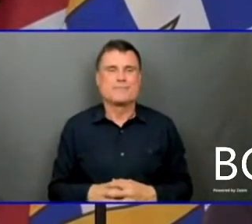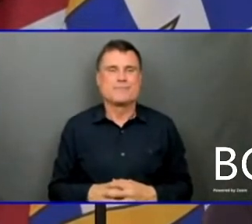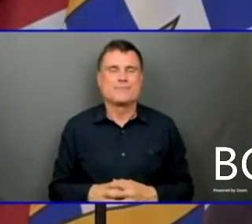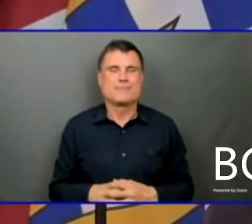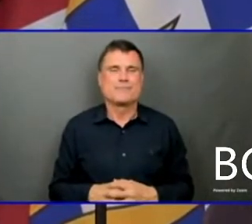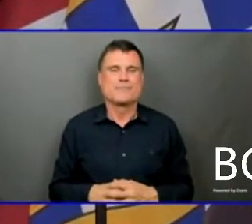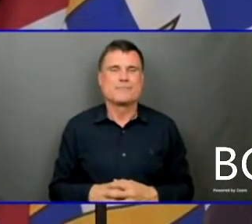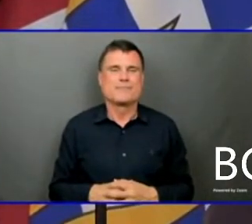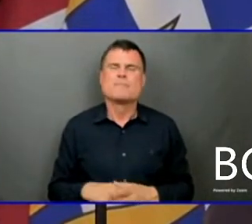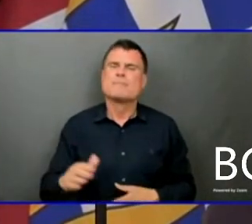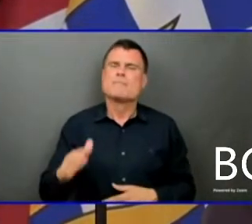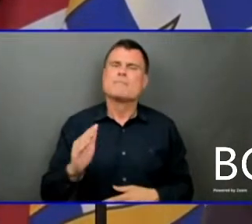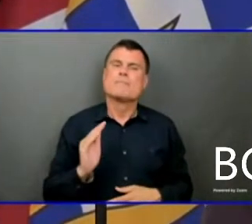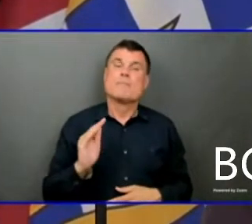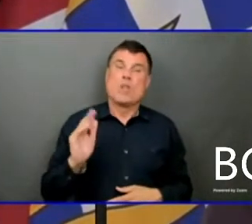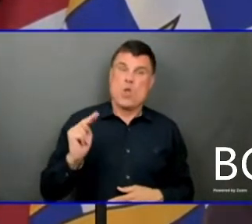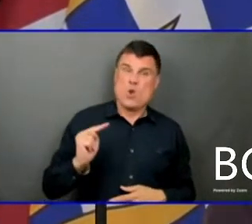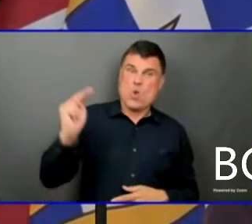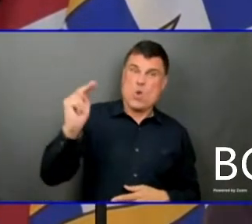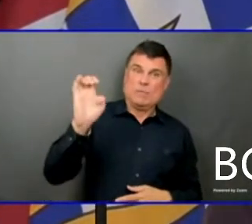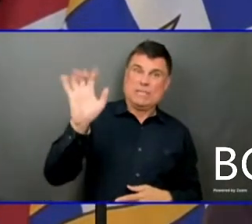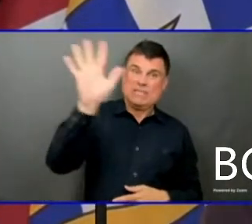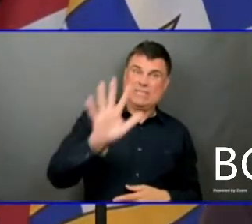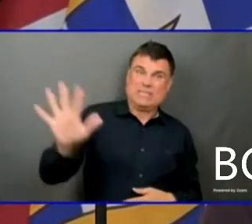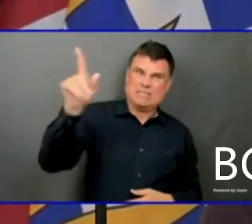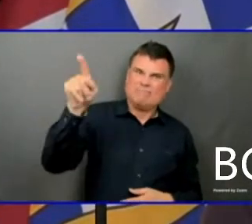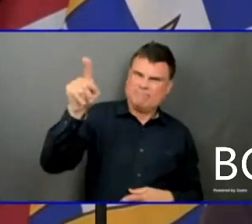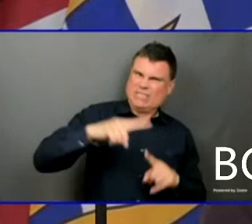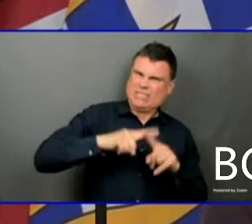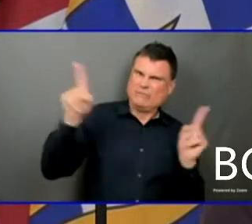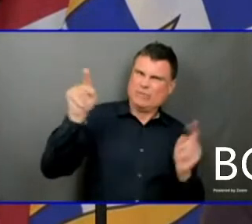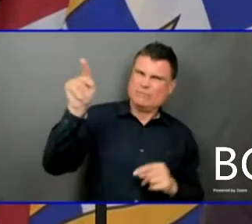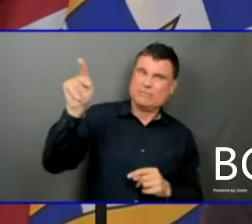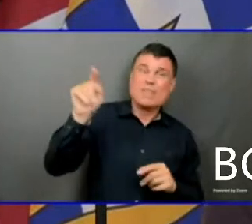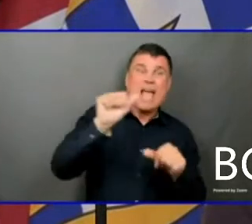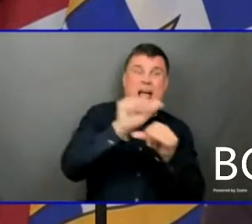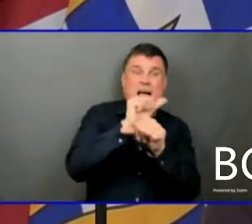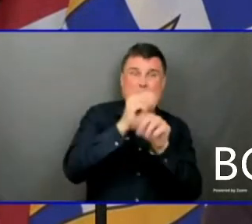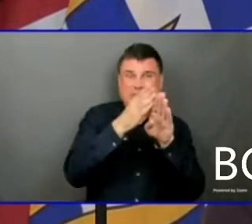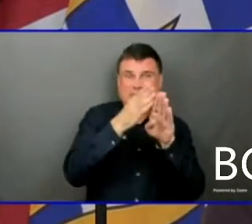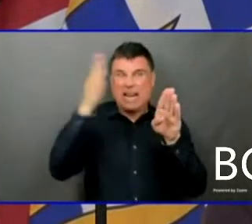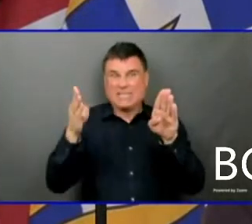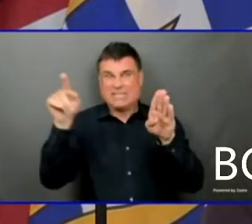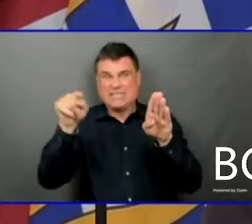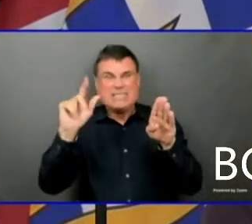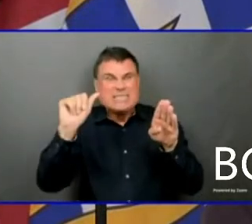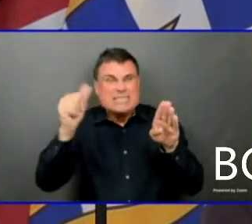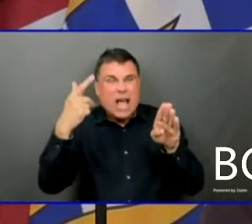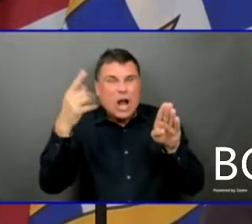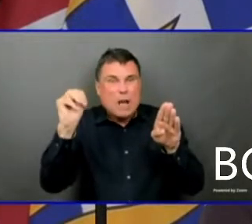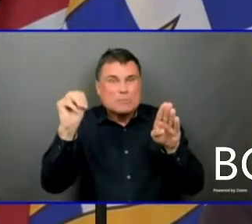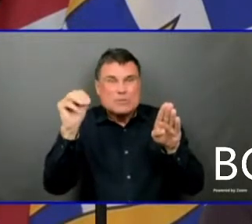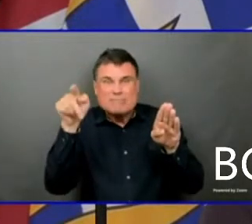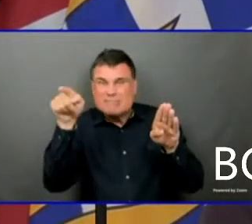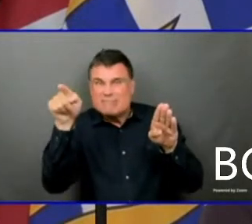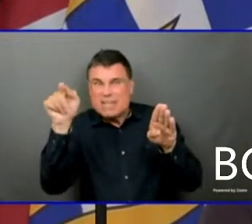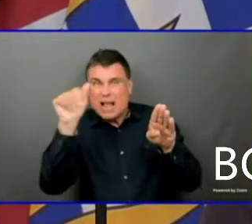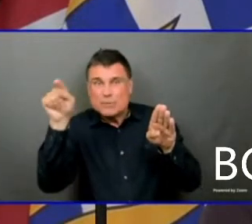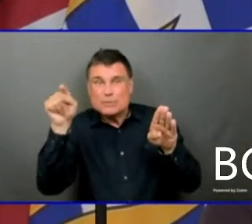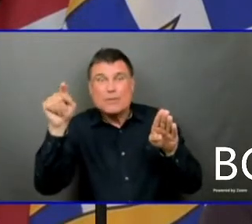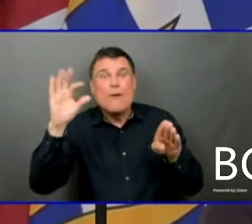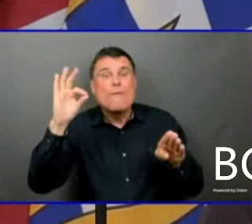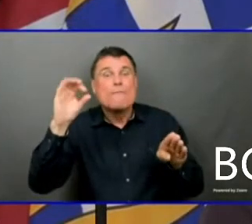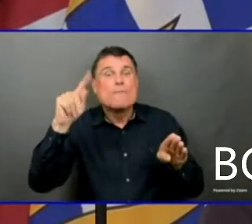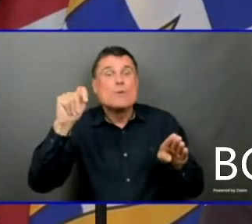situation. Obviously, Alberta, 10 kilometers away. And 这个男先生记者可能是住